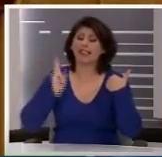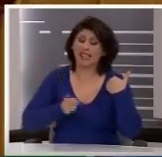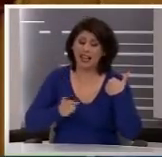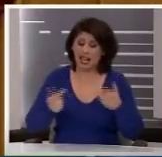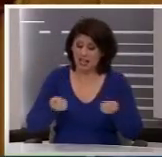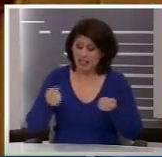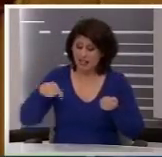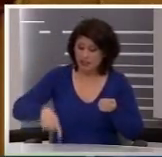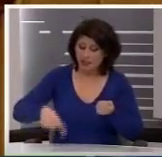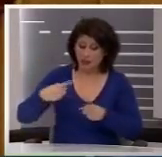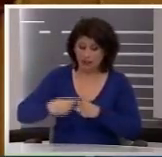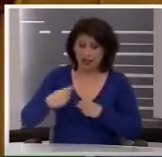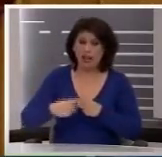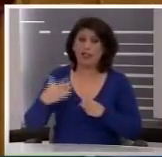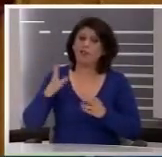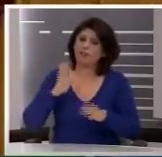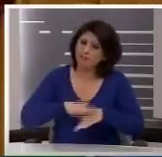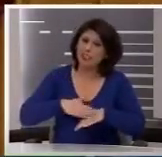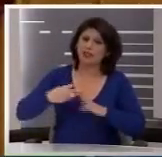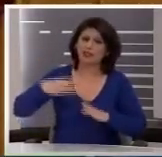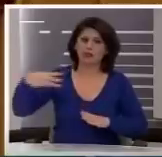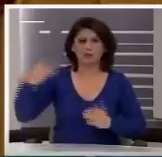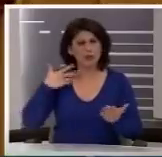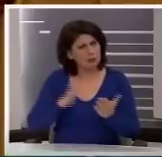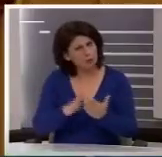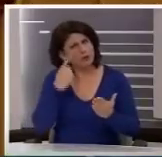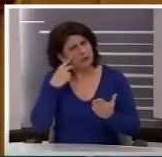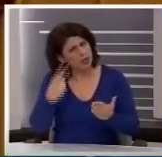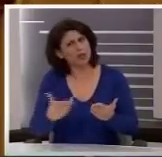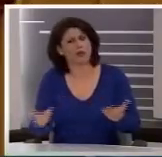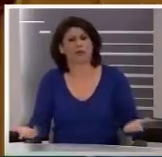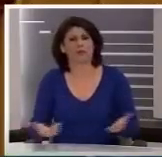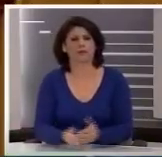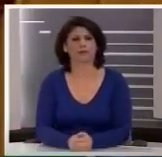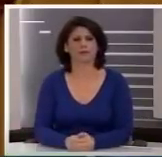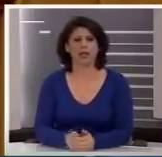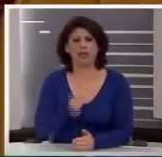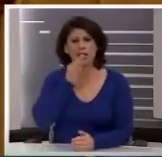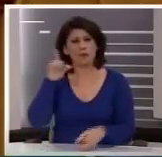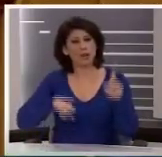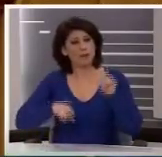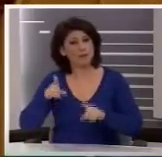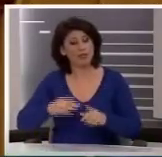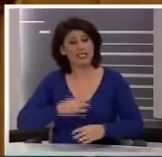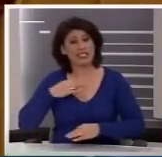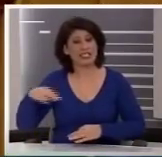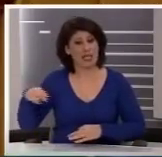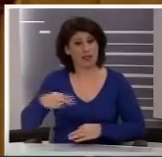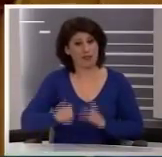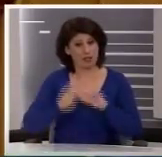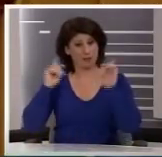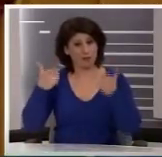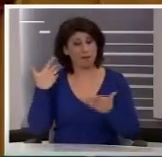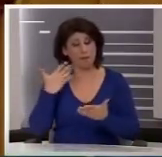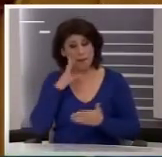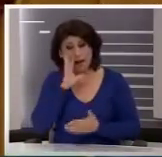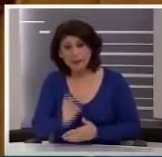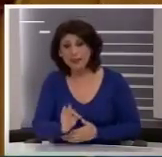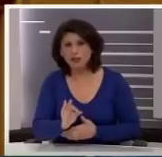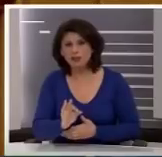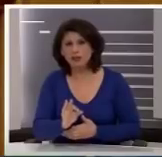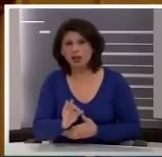Γενάρη του 2015 και εντεύθεν. Ας το αντιμετωπίσουμε και να δούμε. Πρέπει να σα πω ότι μερικές φορές, κύριοι συνάδελφοι της Νέας Δημοκρατίας, η πραγματικότητα